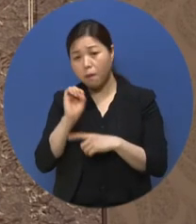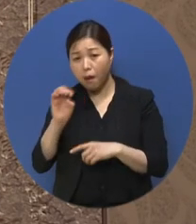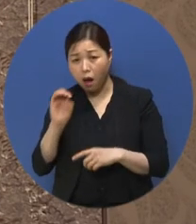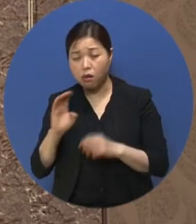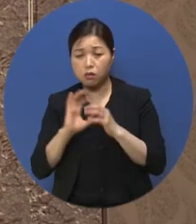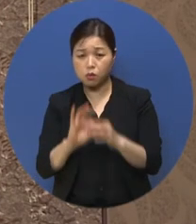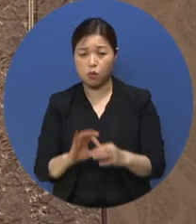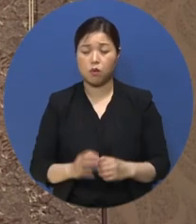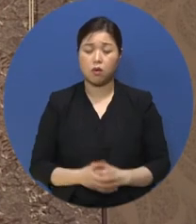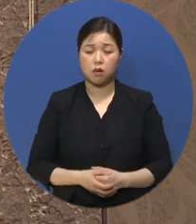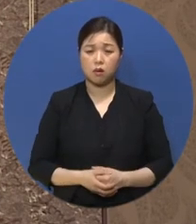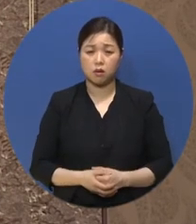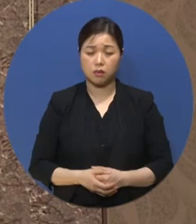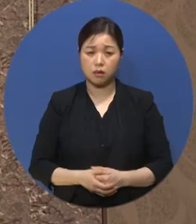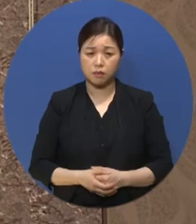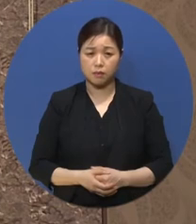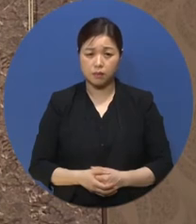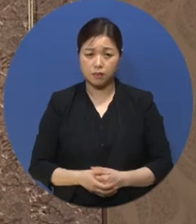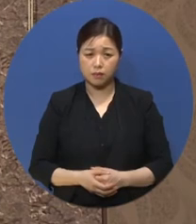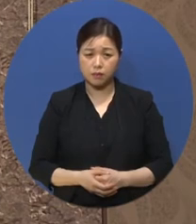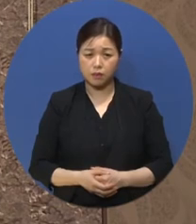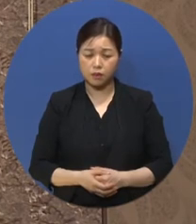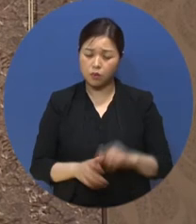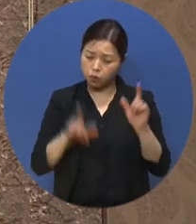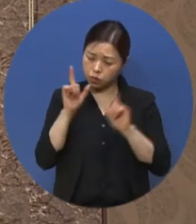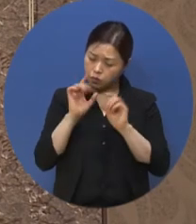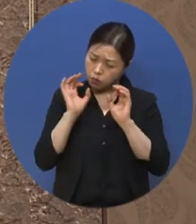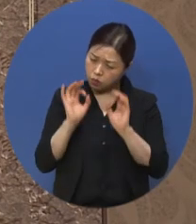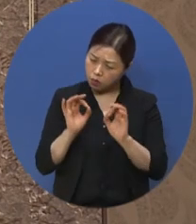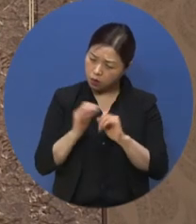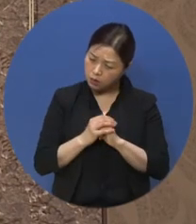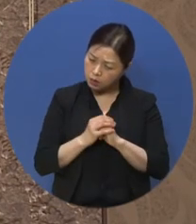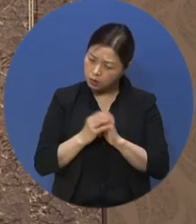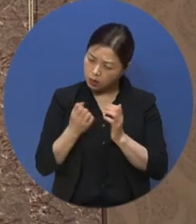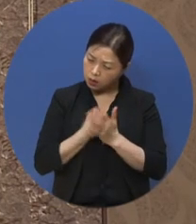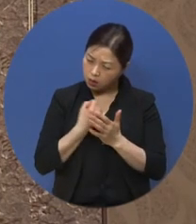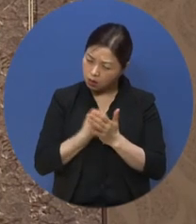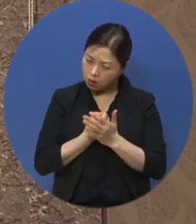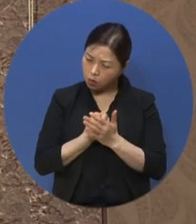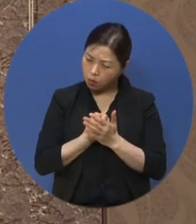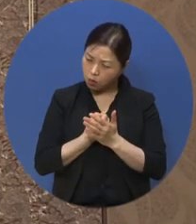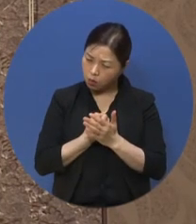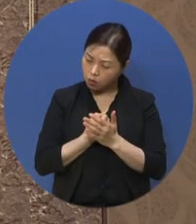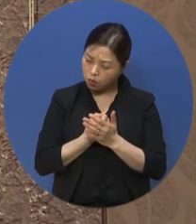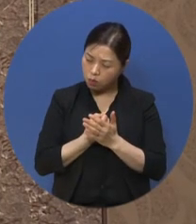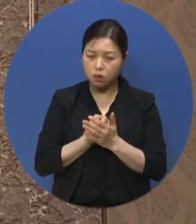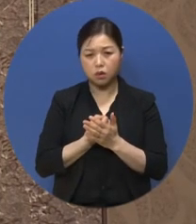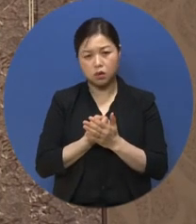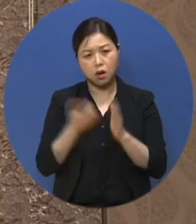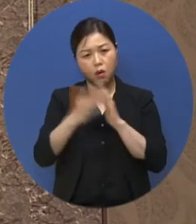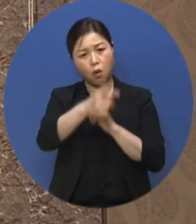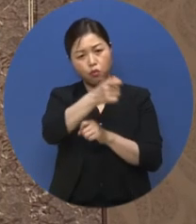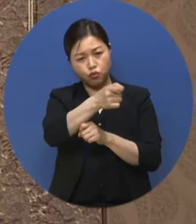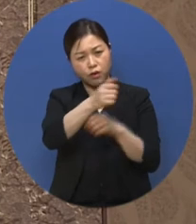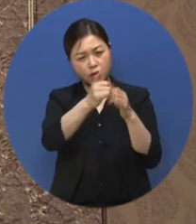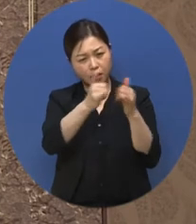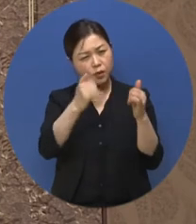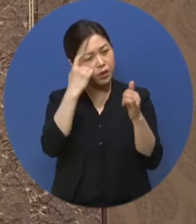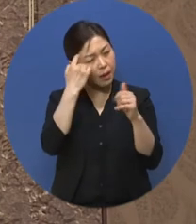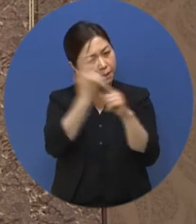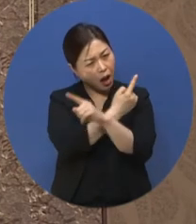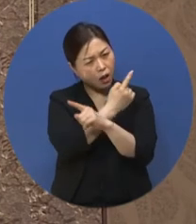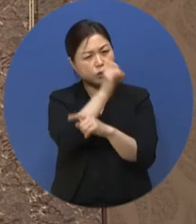거예요. 네. 그래서 그런 거 보면서 제가 참 안타까워했어요. 그래서 우리 공무원들도 의식이 좀 바뀌었으면